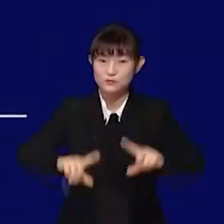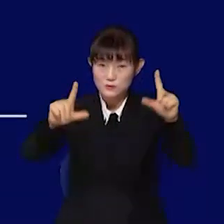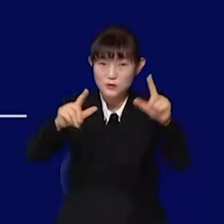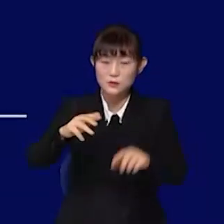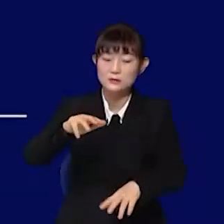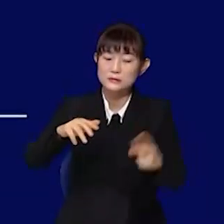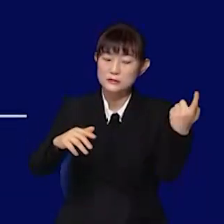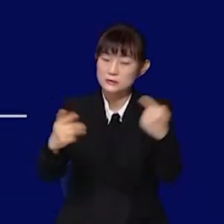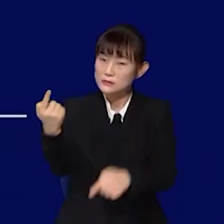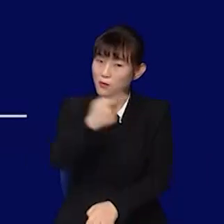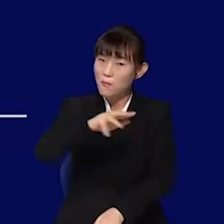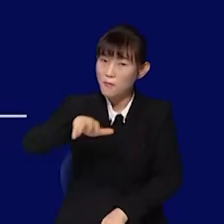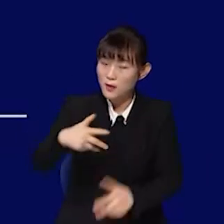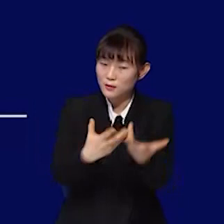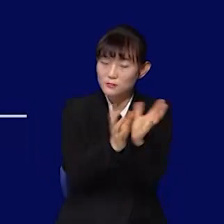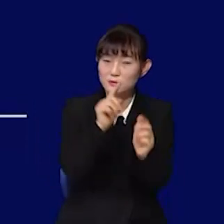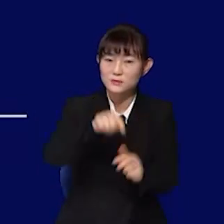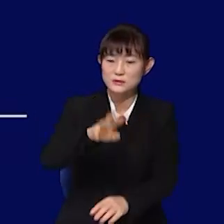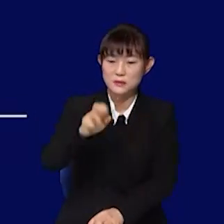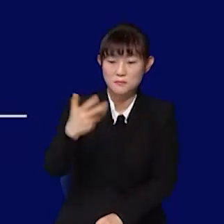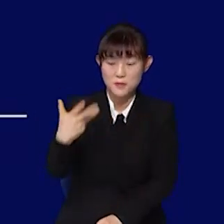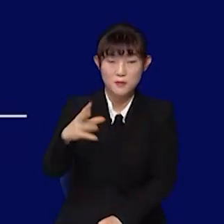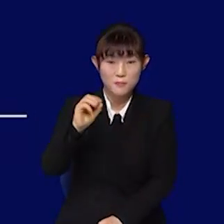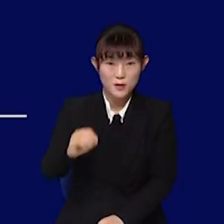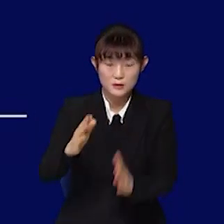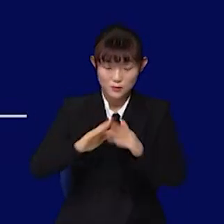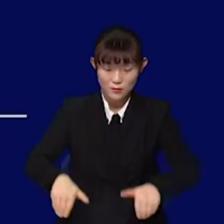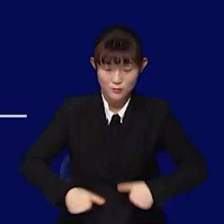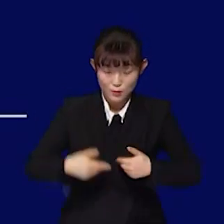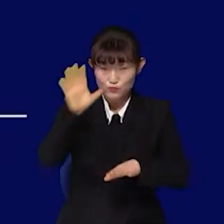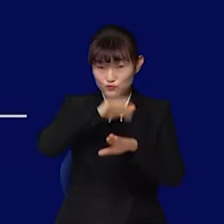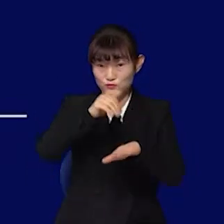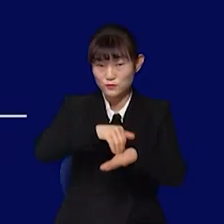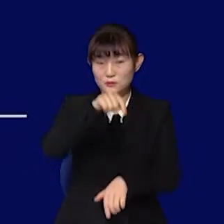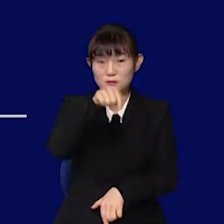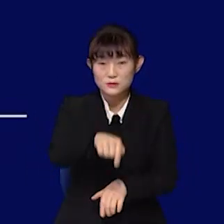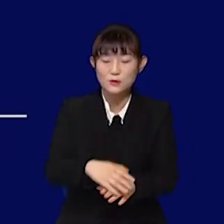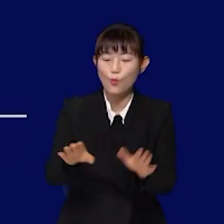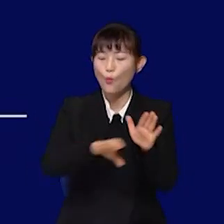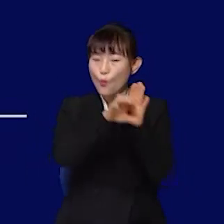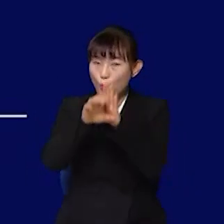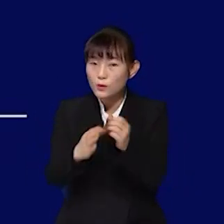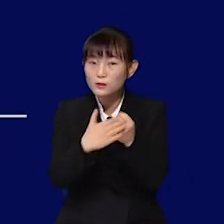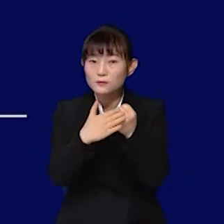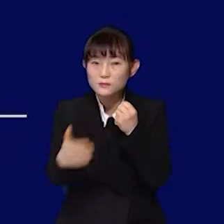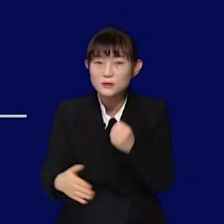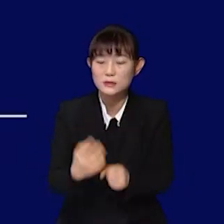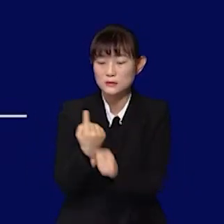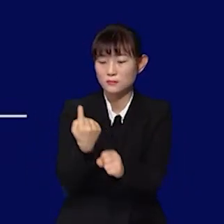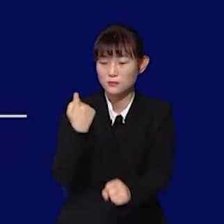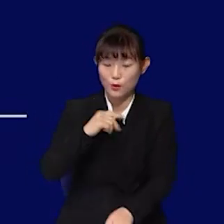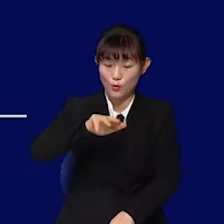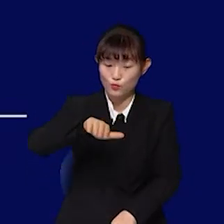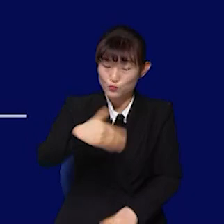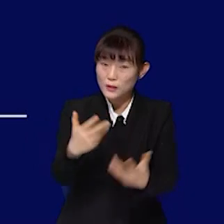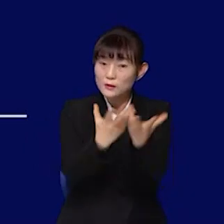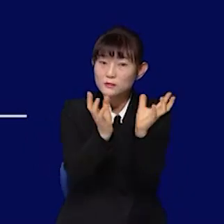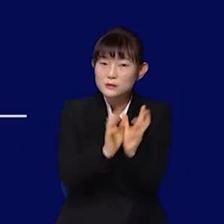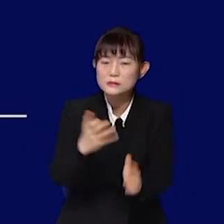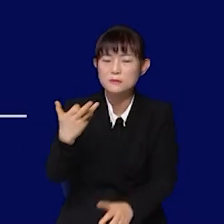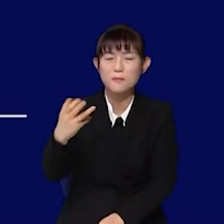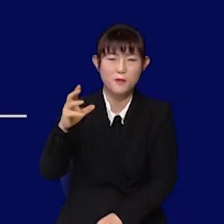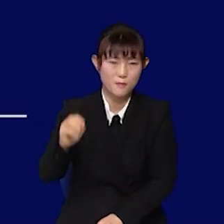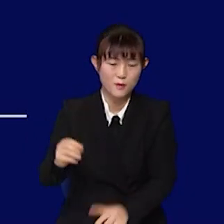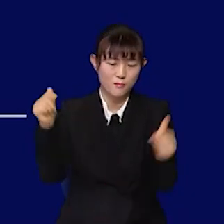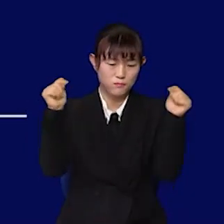1,800여 개 팀에서 38만여 명이 찾았던 전남의 동계 전지훈련은 코로나19 여파로 지난해 900팀,